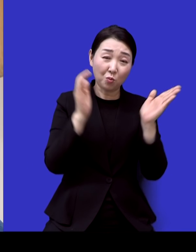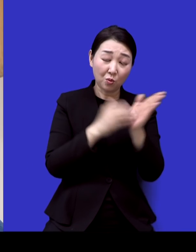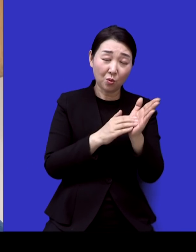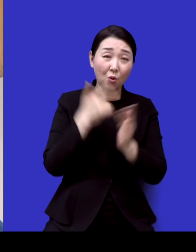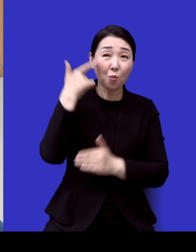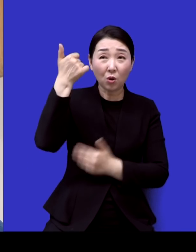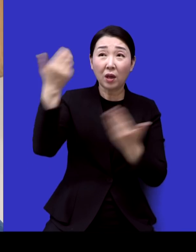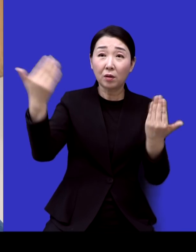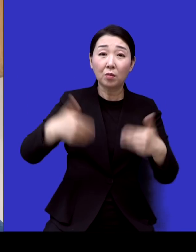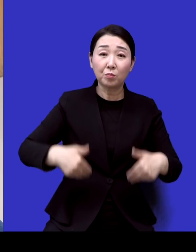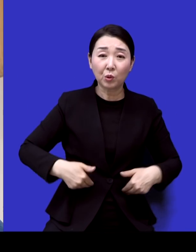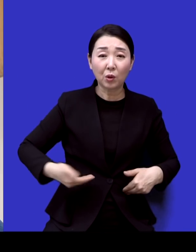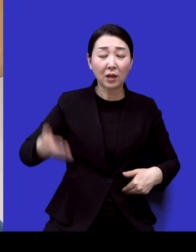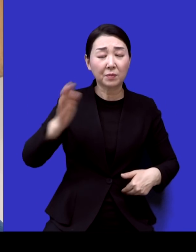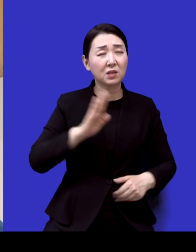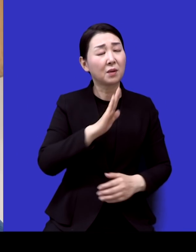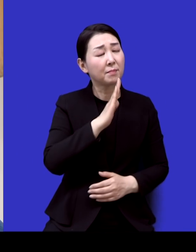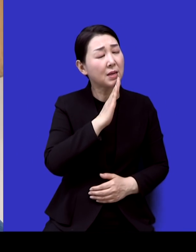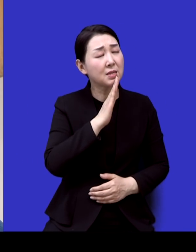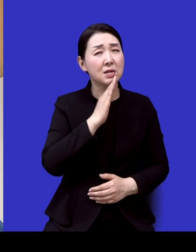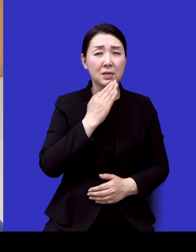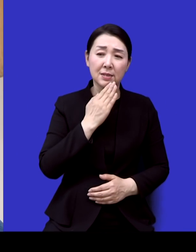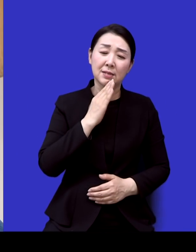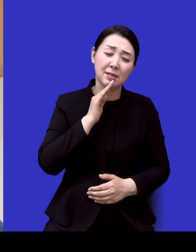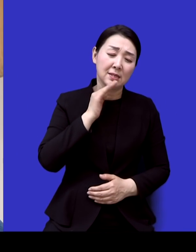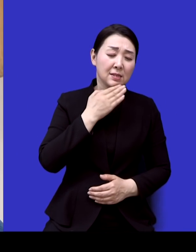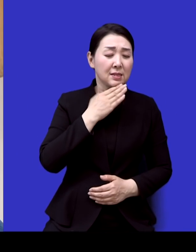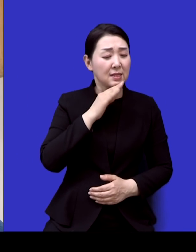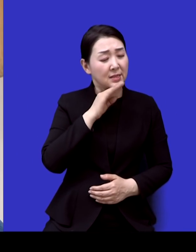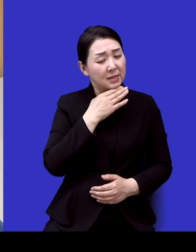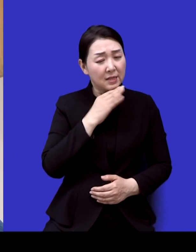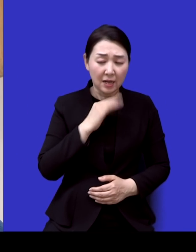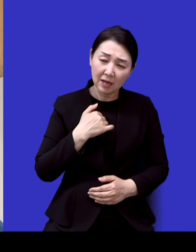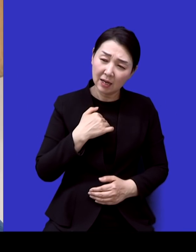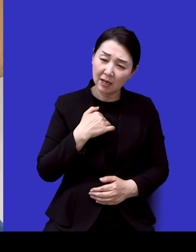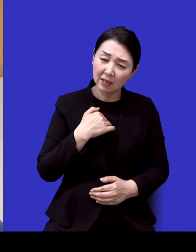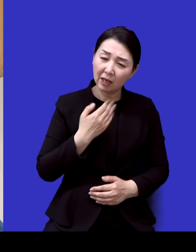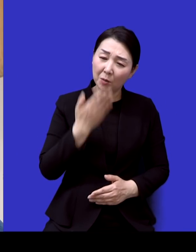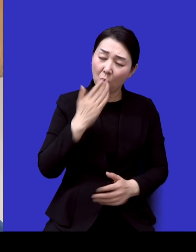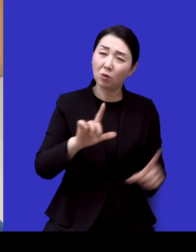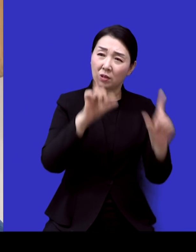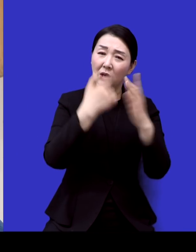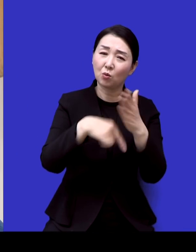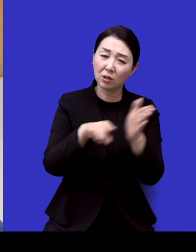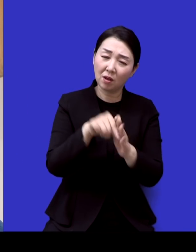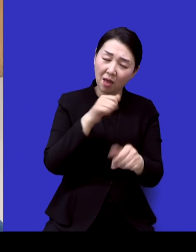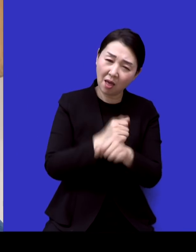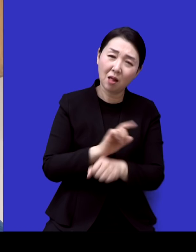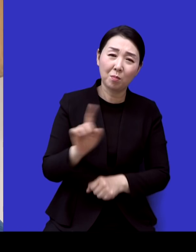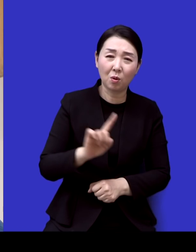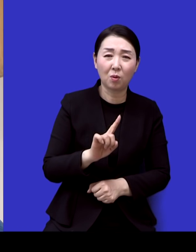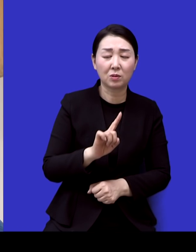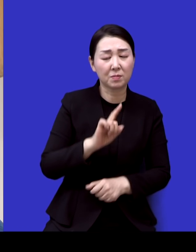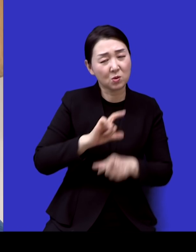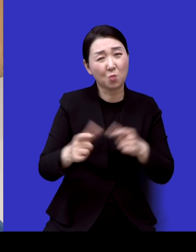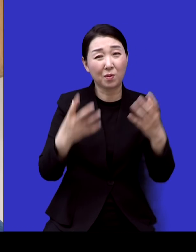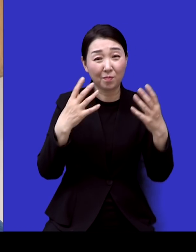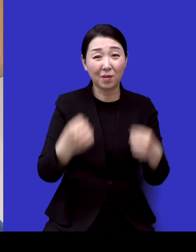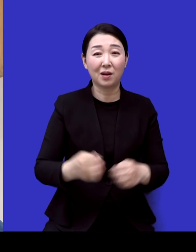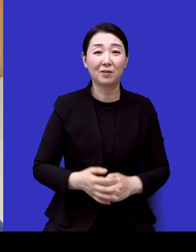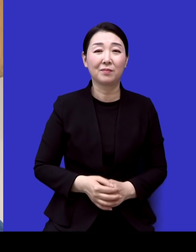가야 되는데 네. 이게 맞나? 이게 정말 너무 내가 생존을 위해서 이렇게 하는 거 아닌가? 네. 치열하게